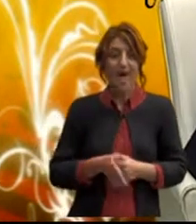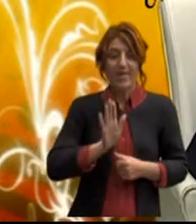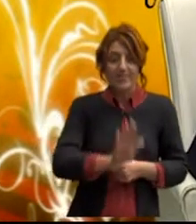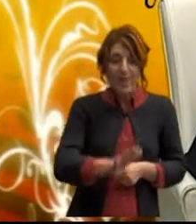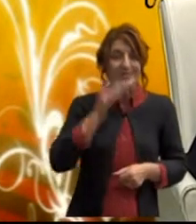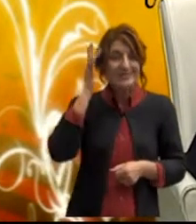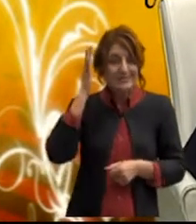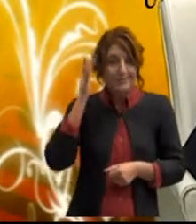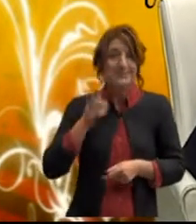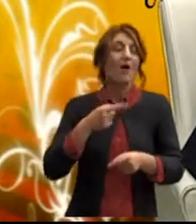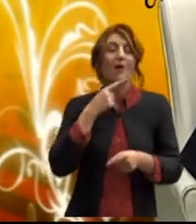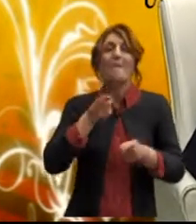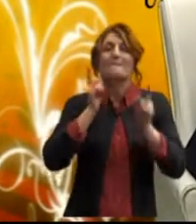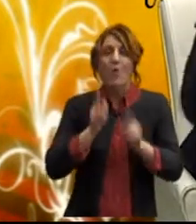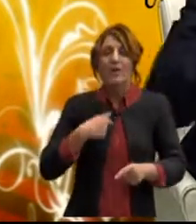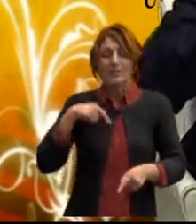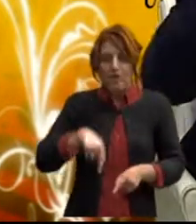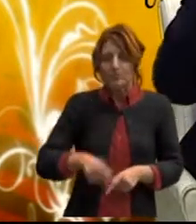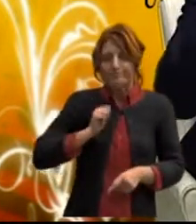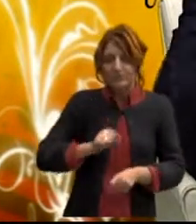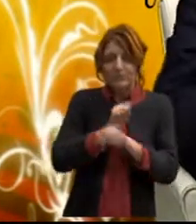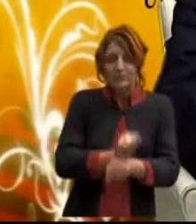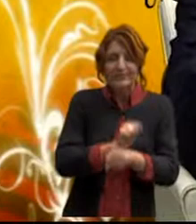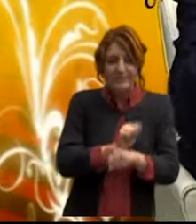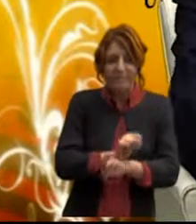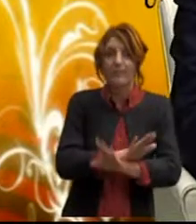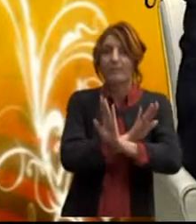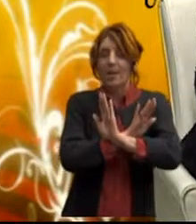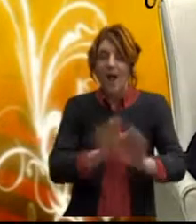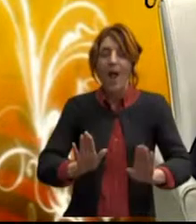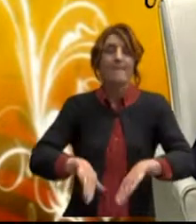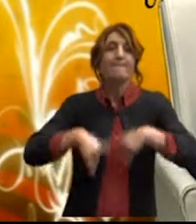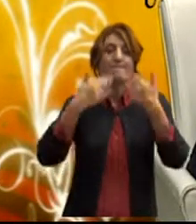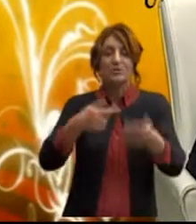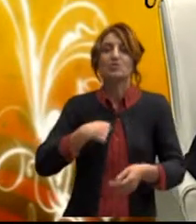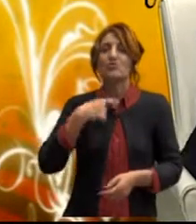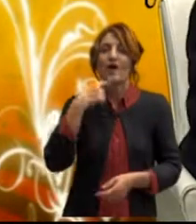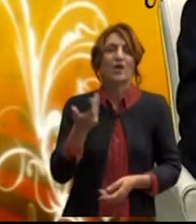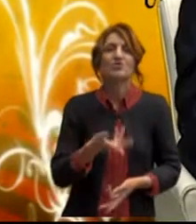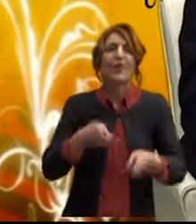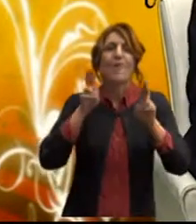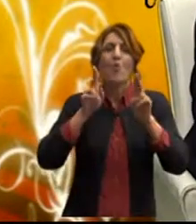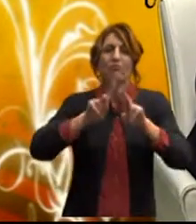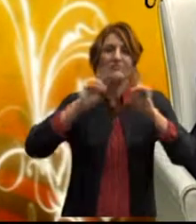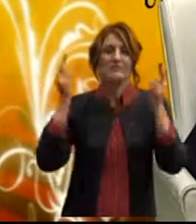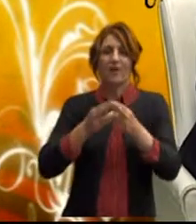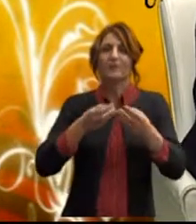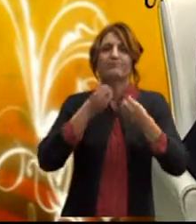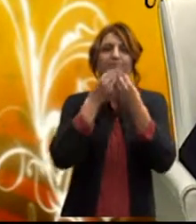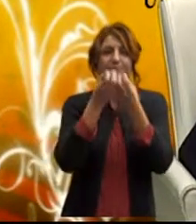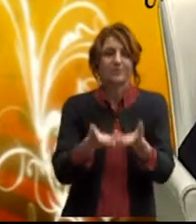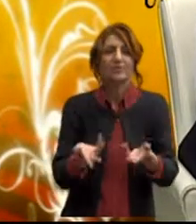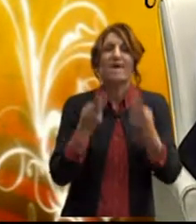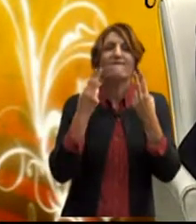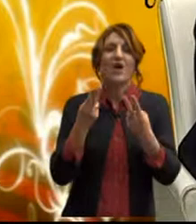da mora proći Auschwitz i, dakle, da mora civilizaciji objasniti koja je važnost pravog smisla u životu. I on je